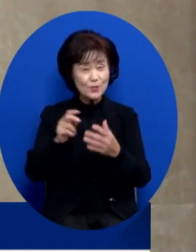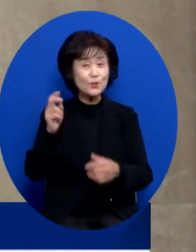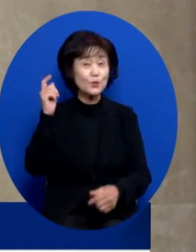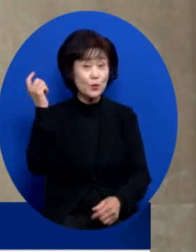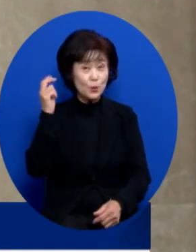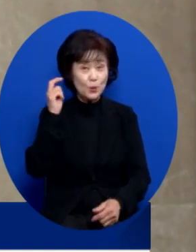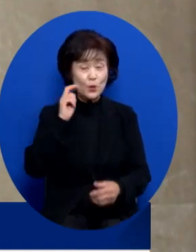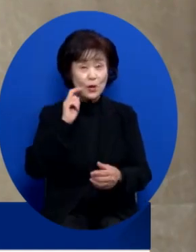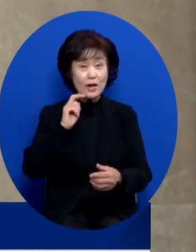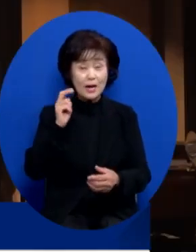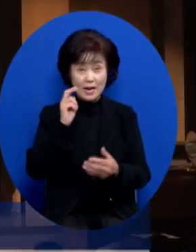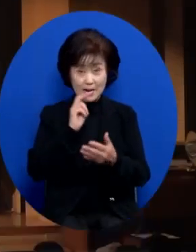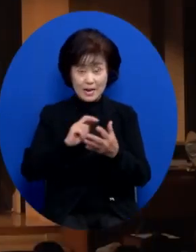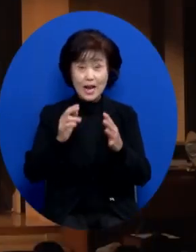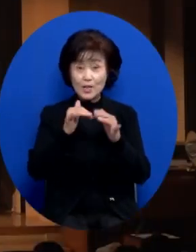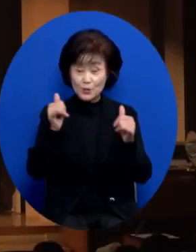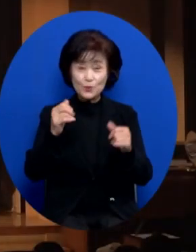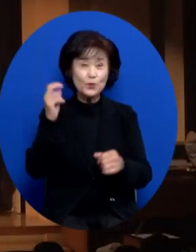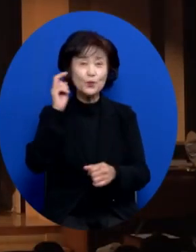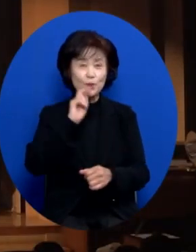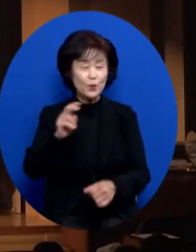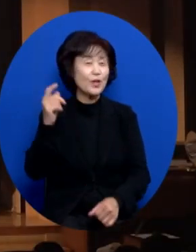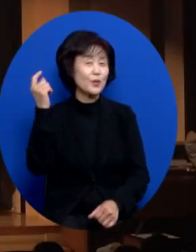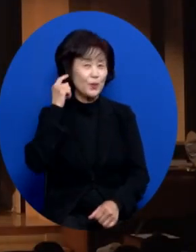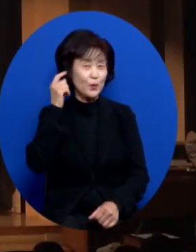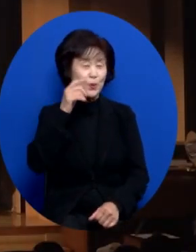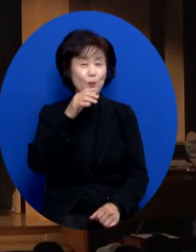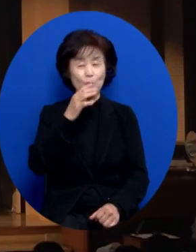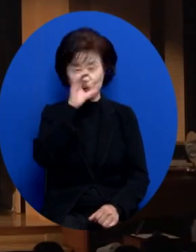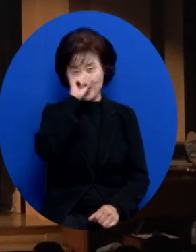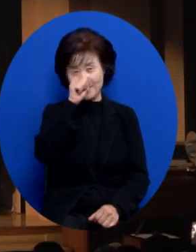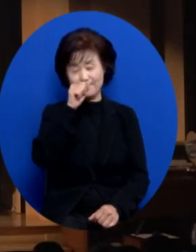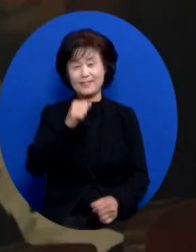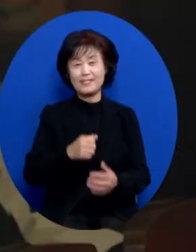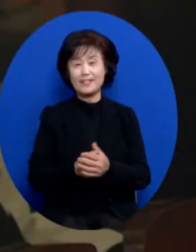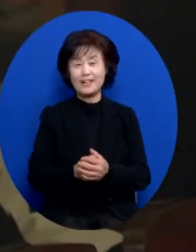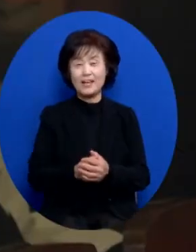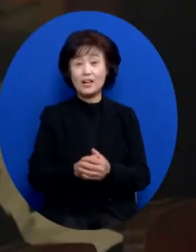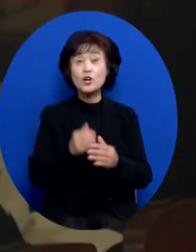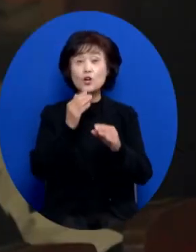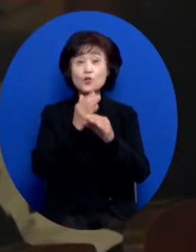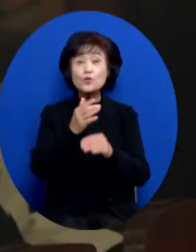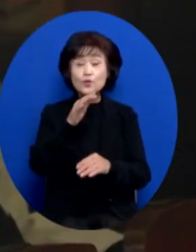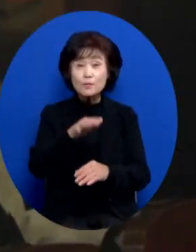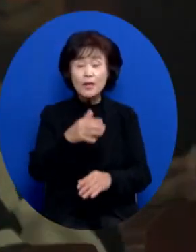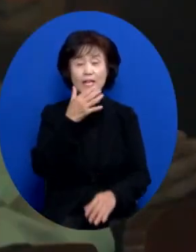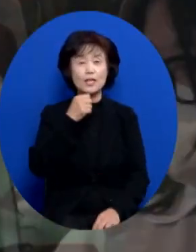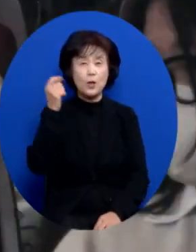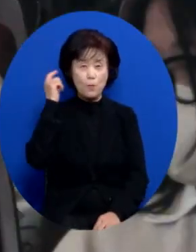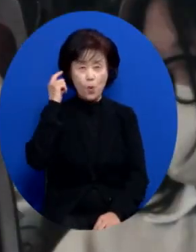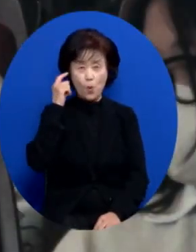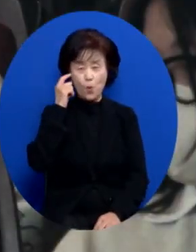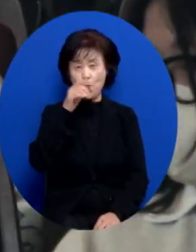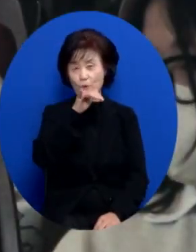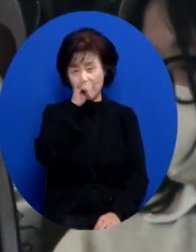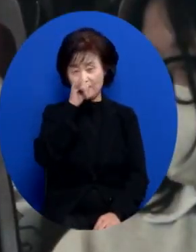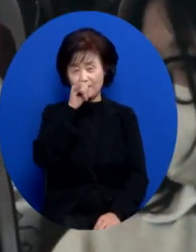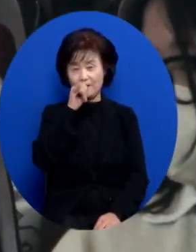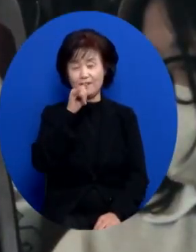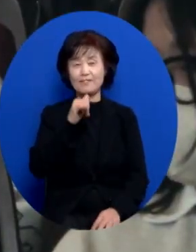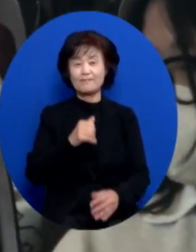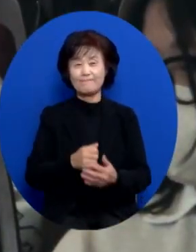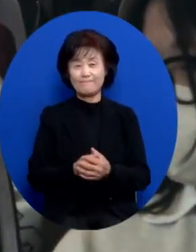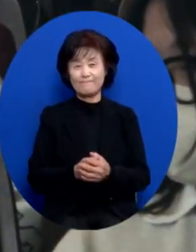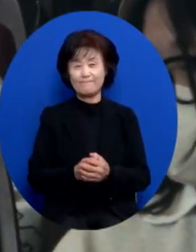있는 즐거운 시간이었습니다. 가을에 낭만을 더하는 캠퍼스 축제, 그 중심에 복음이 있었던 만큼 더욱